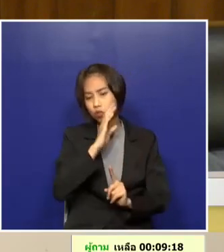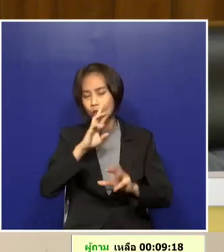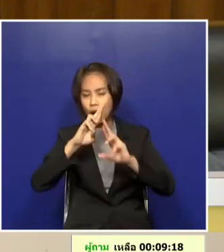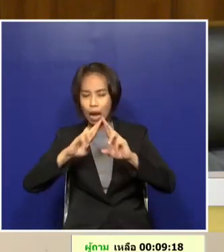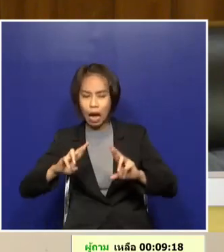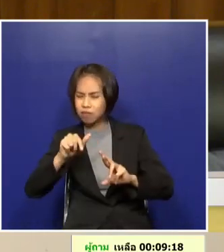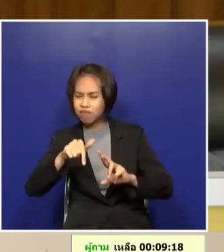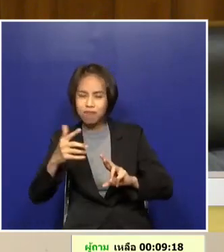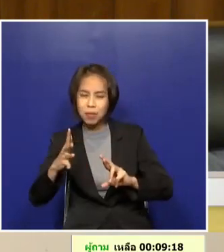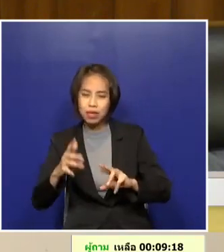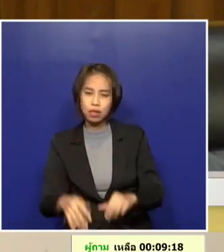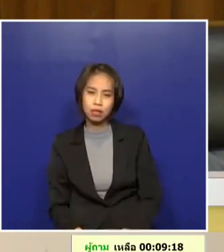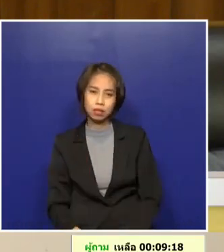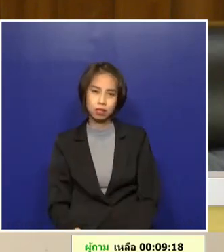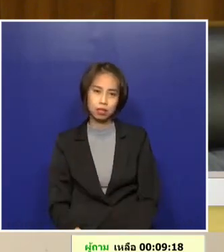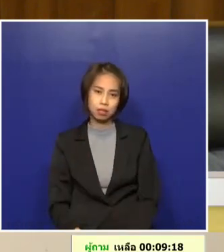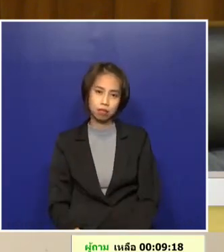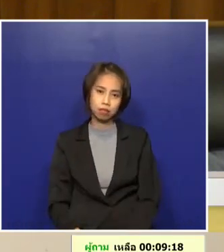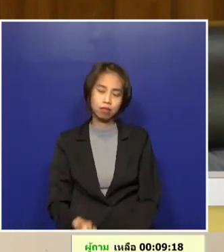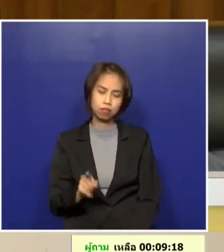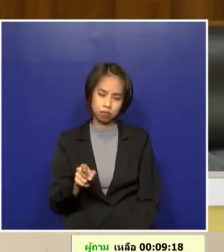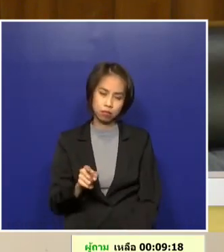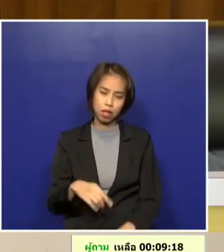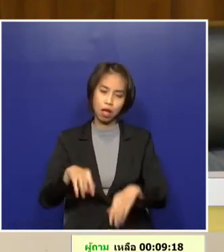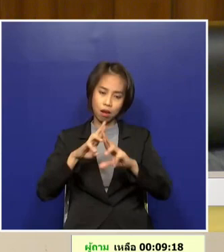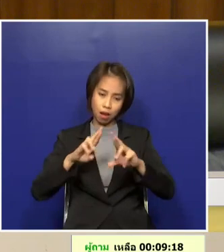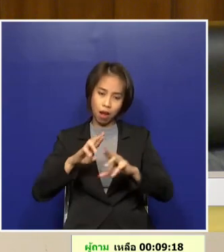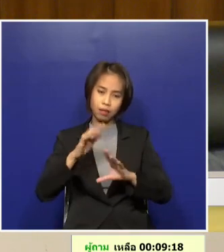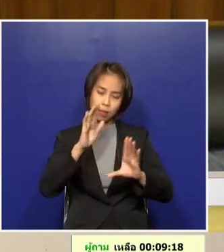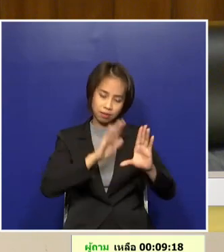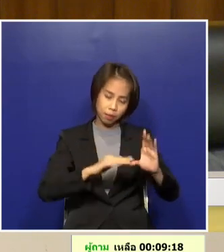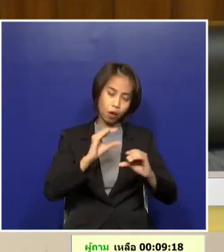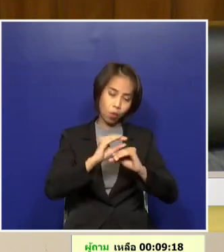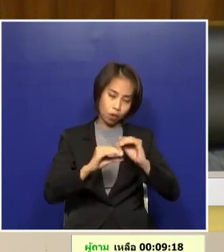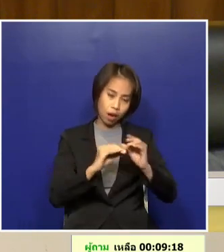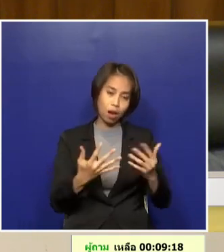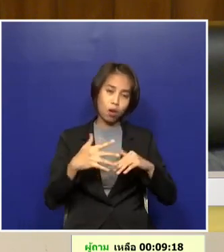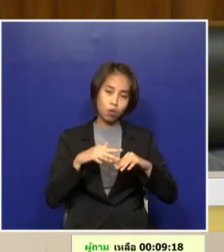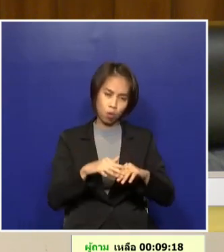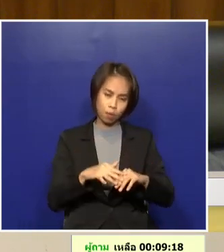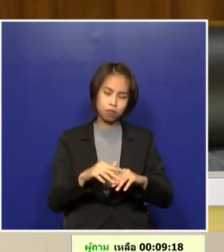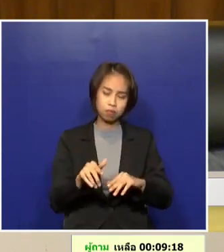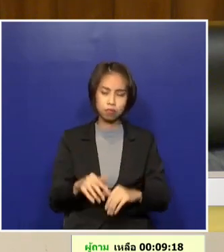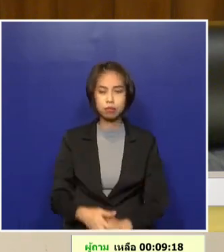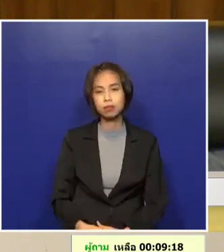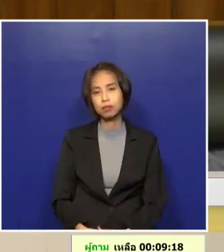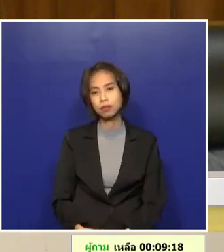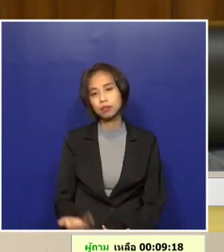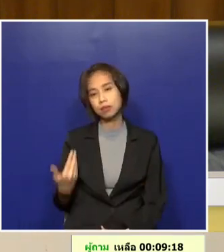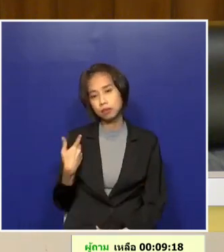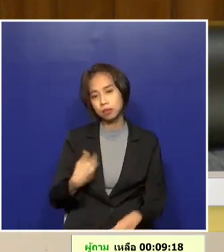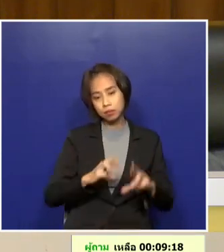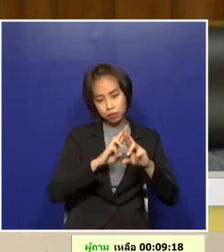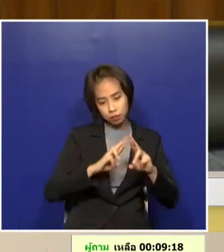ที่ร้านที่เราลงทะเบียนกับเรานะครับอันนี้ก็เป็นระดับที่เป็นฐานรากจริงๆนะครับร้านค้าย่อยต่างๆพว